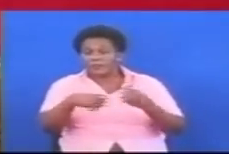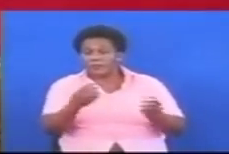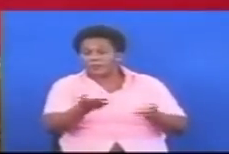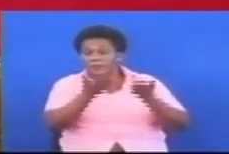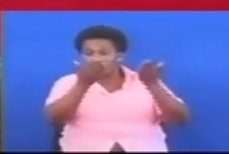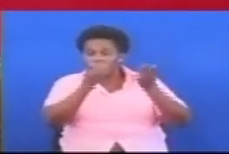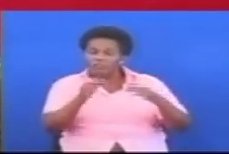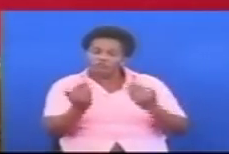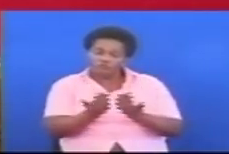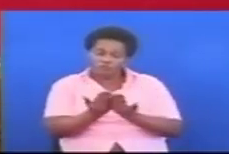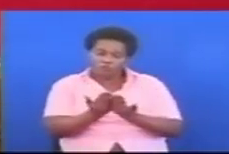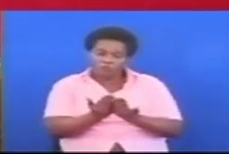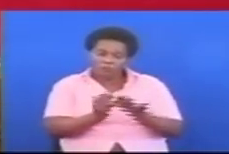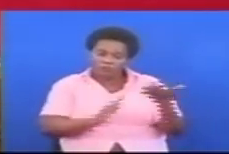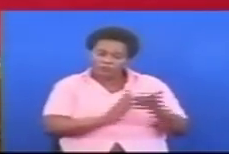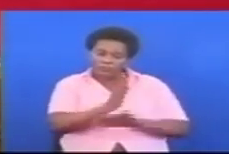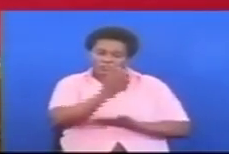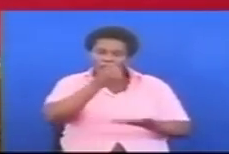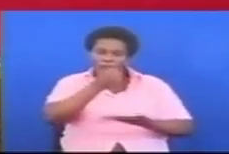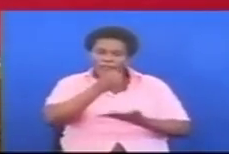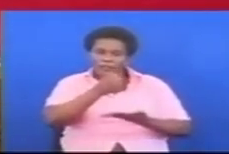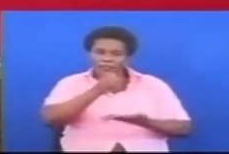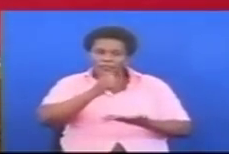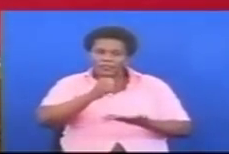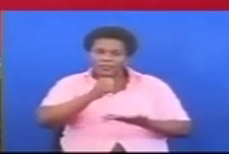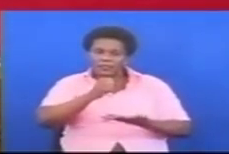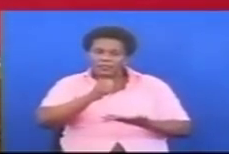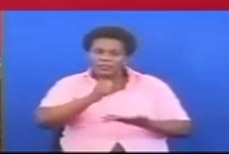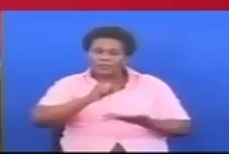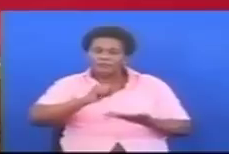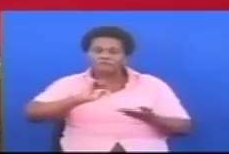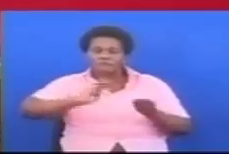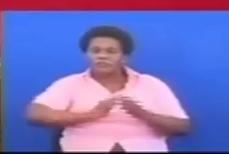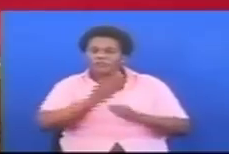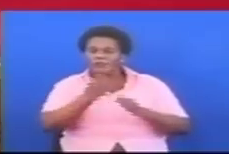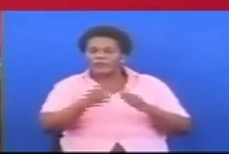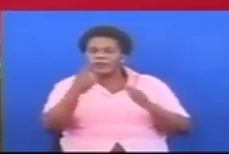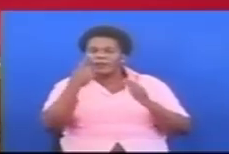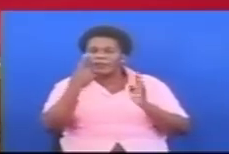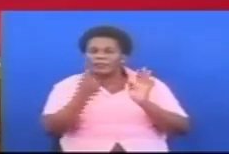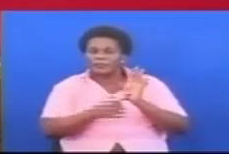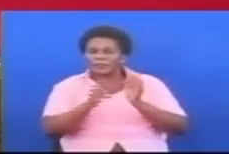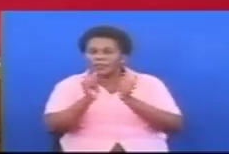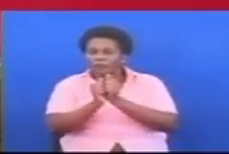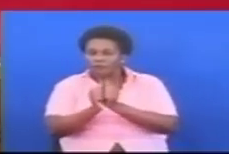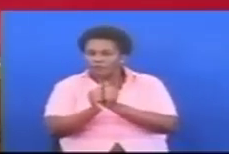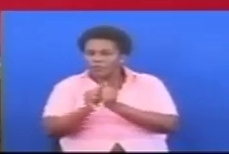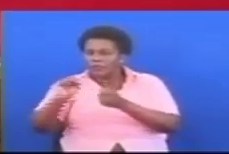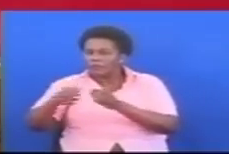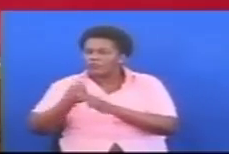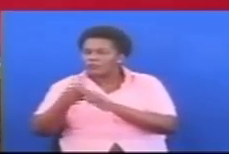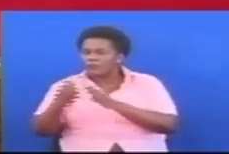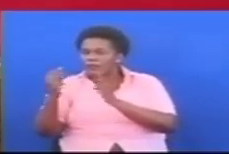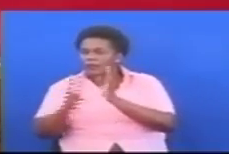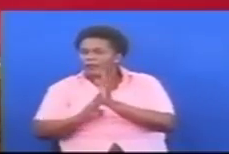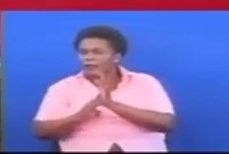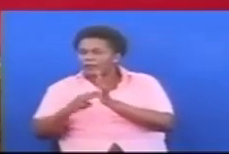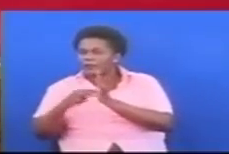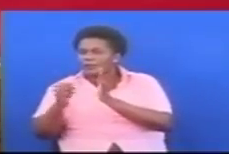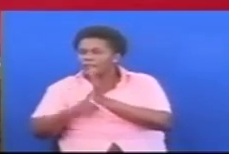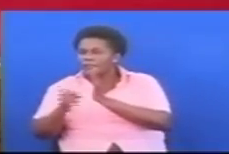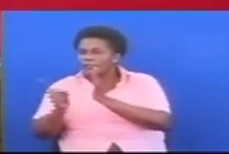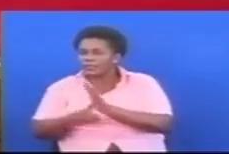inaomba idhinishiwe jumla ya shilingi bilioni 610 milioni 469